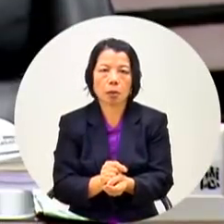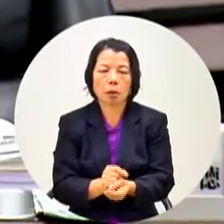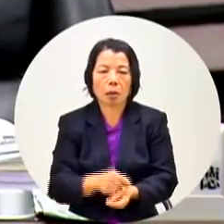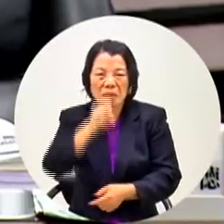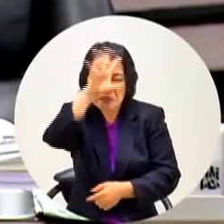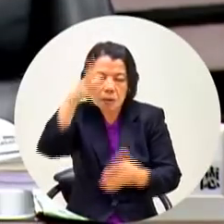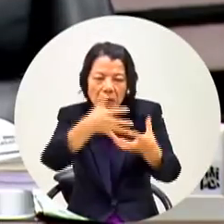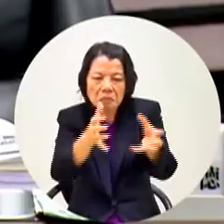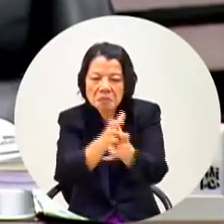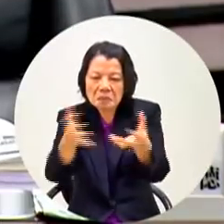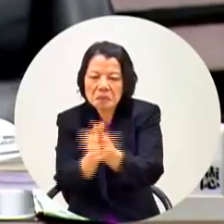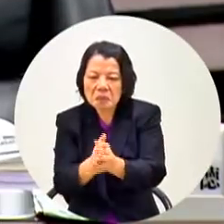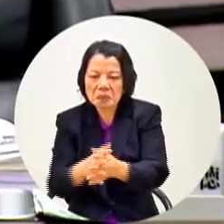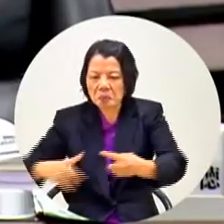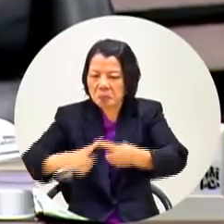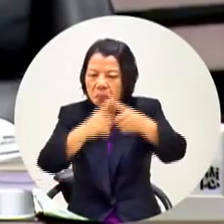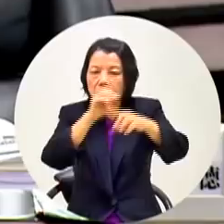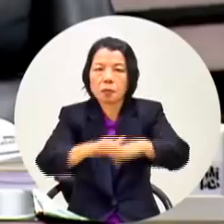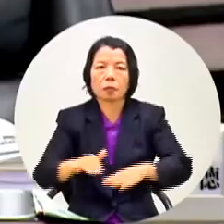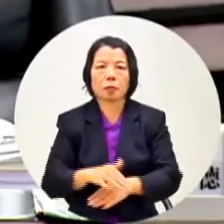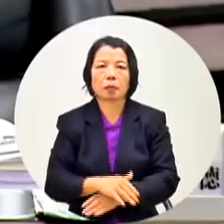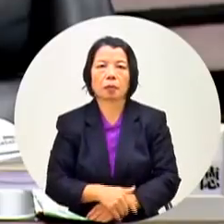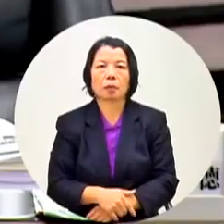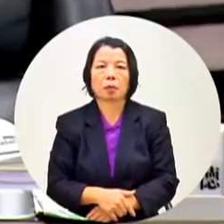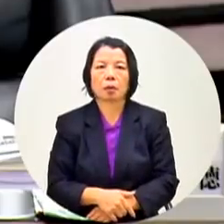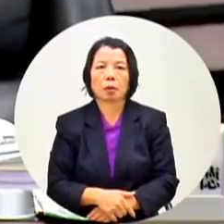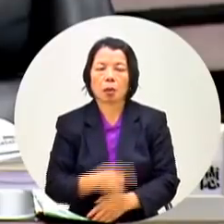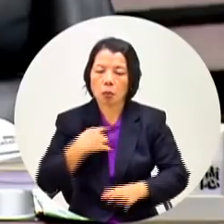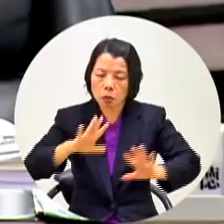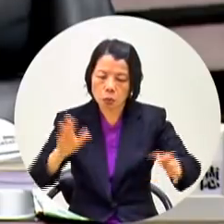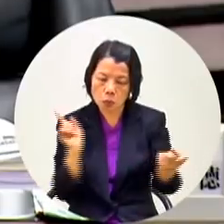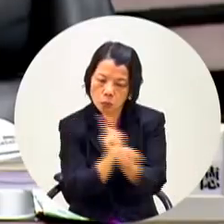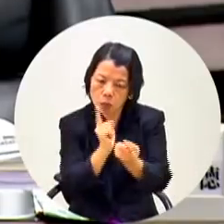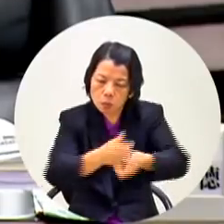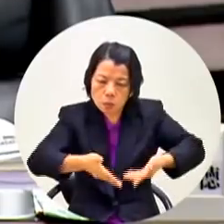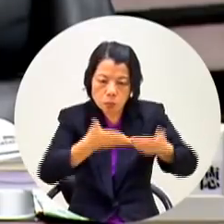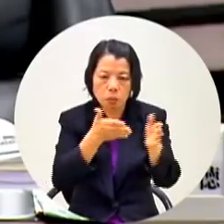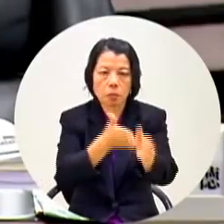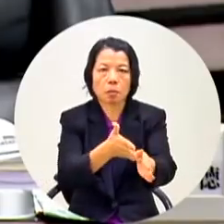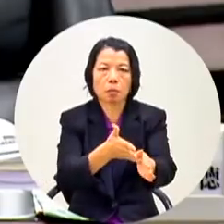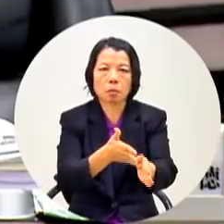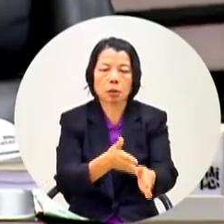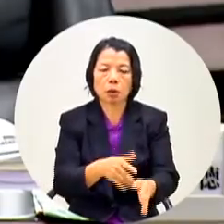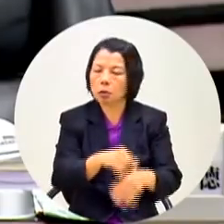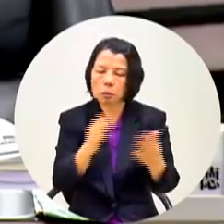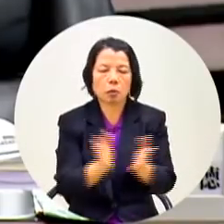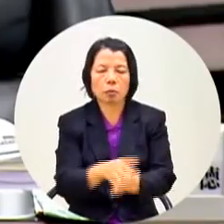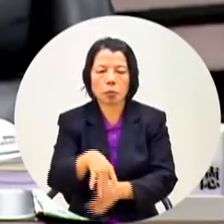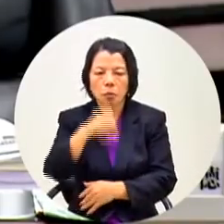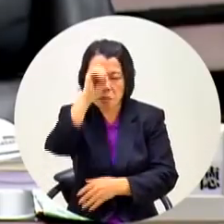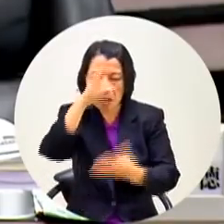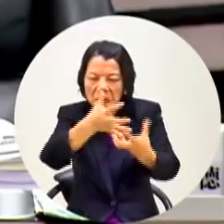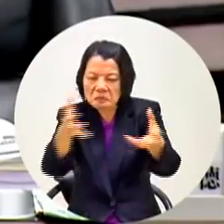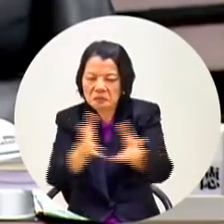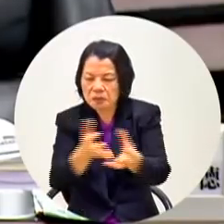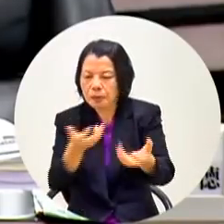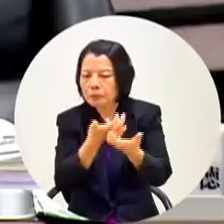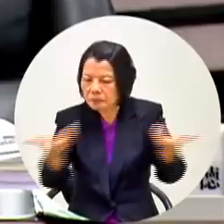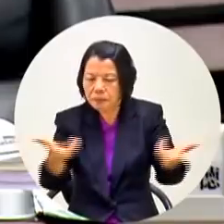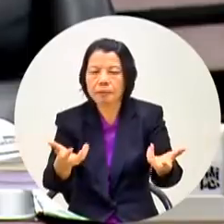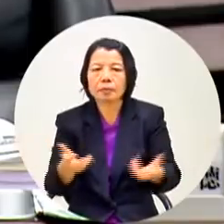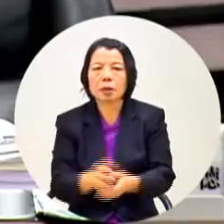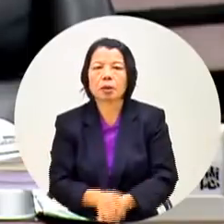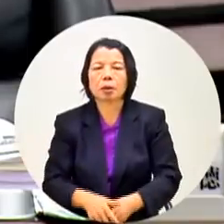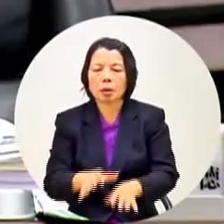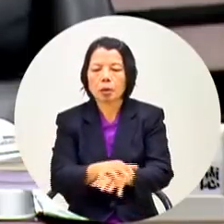望支谈这个轻轨，真的把政党放弃一边啊，你的需求全部告诉我们，不管你是专业或不专业都